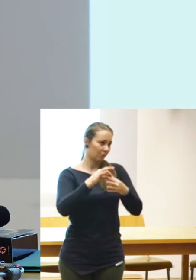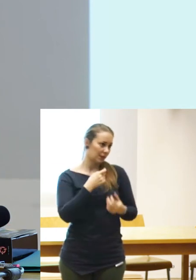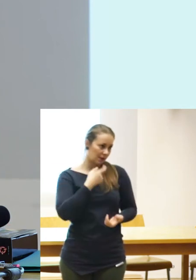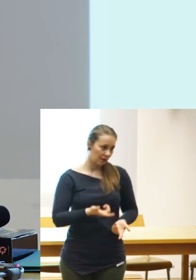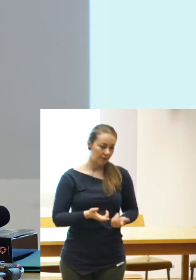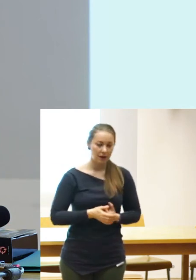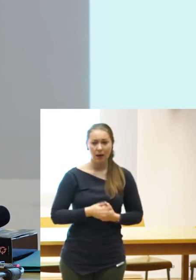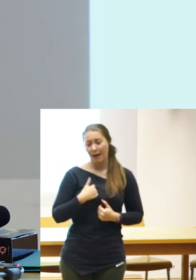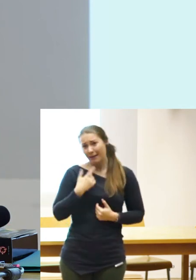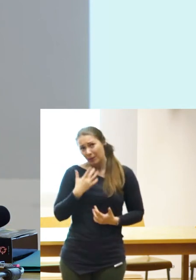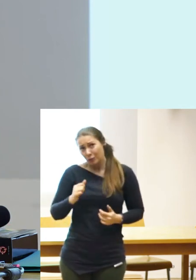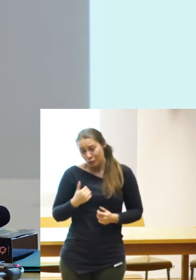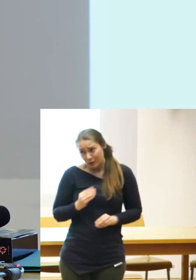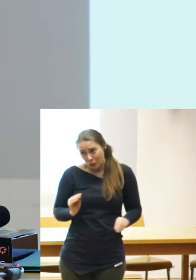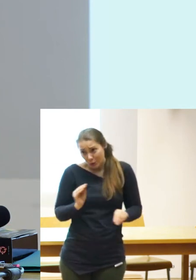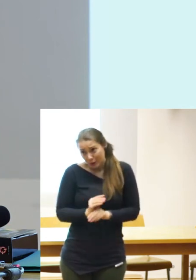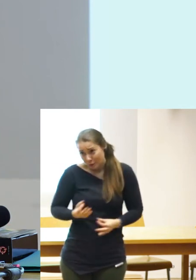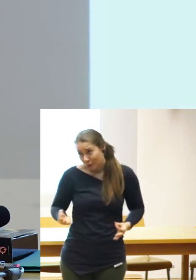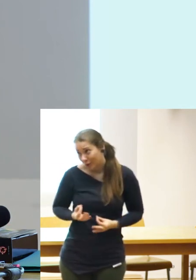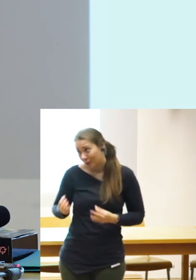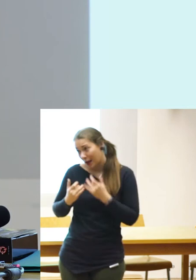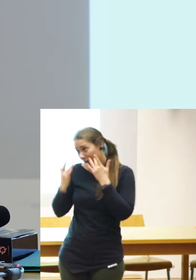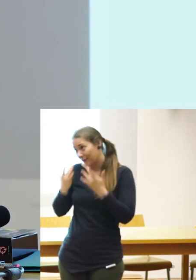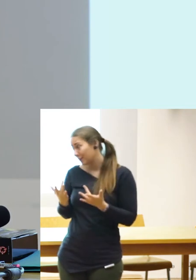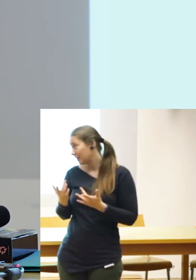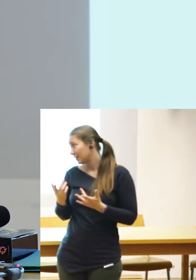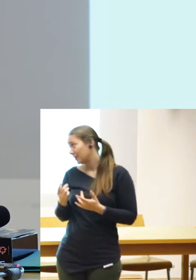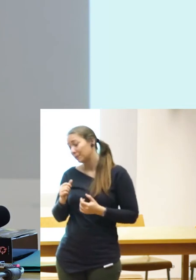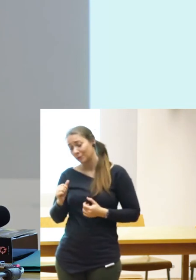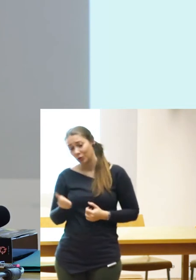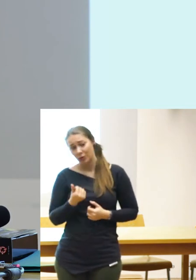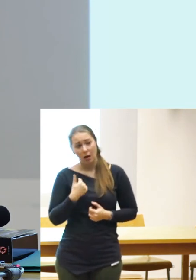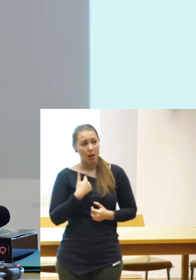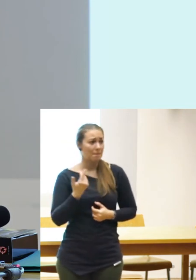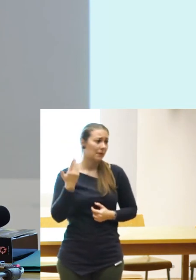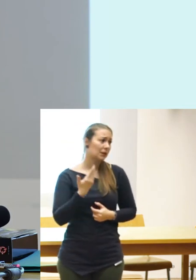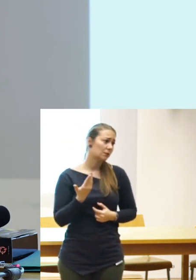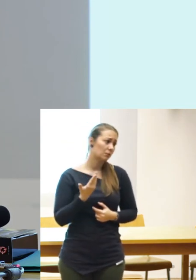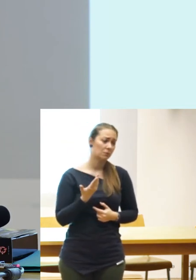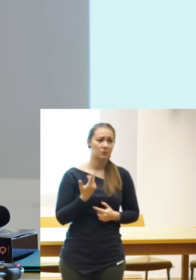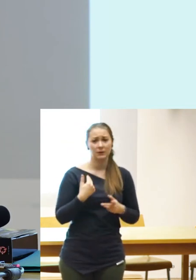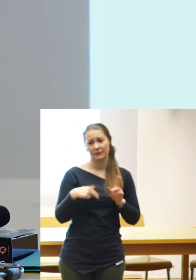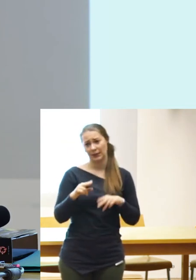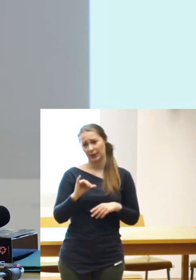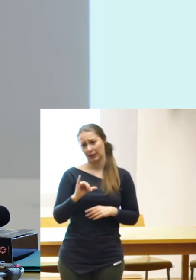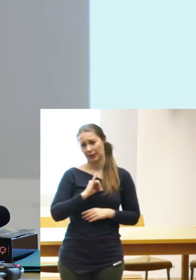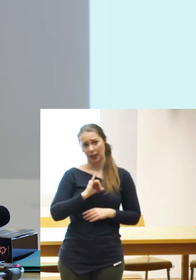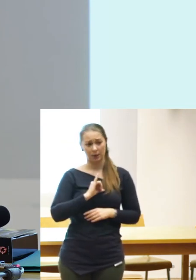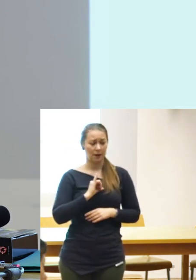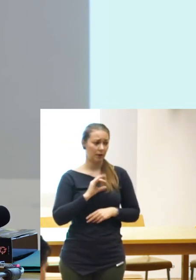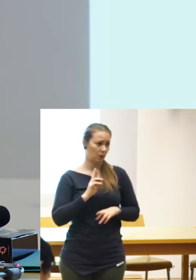nevím, co bych jako dál k tomu mohla uvést, ale asi by bylo zajímavější možná